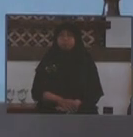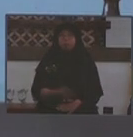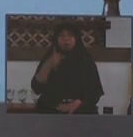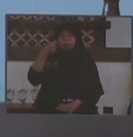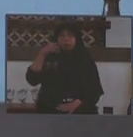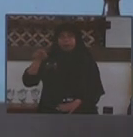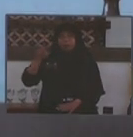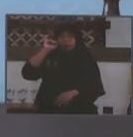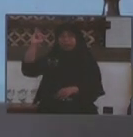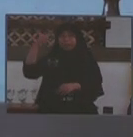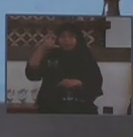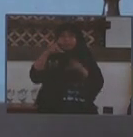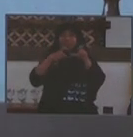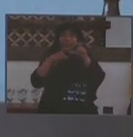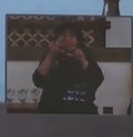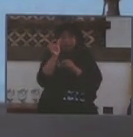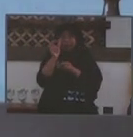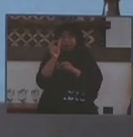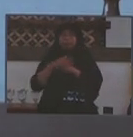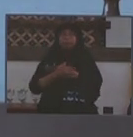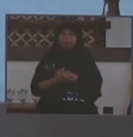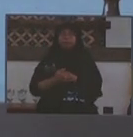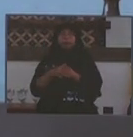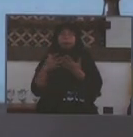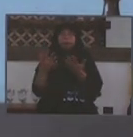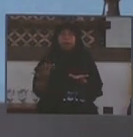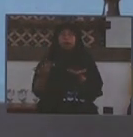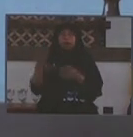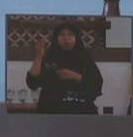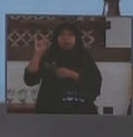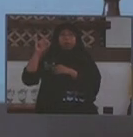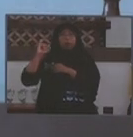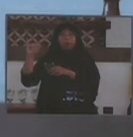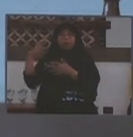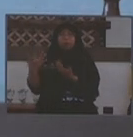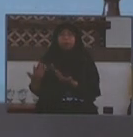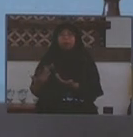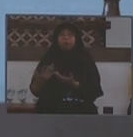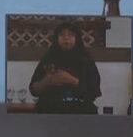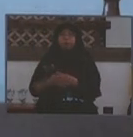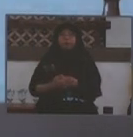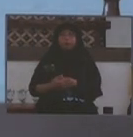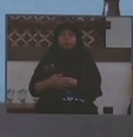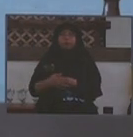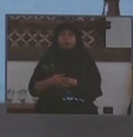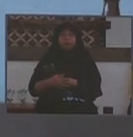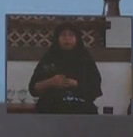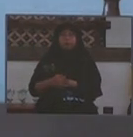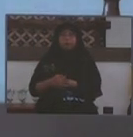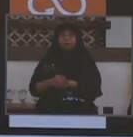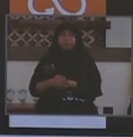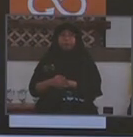CSR apa Saya minta persetujuan dari kabupaten kota yang ada di sini